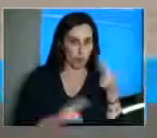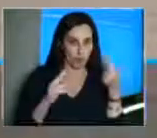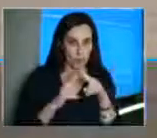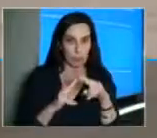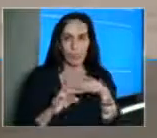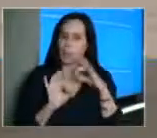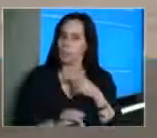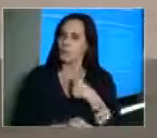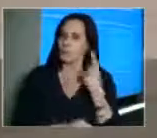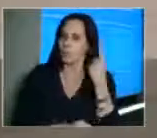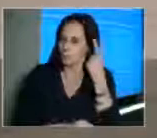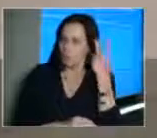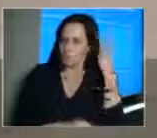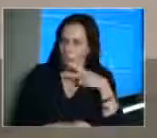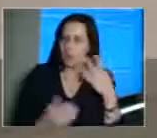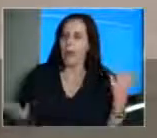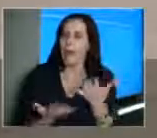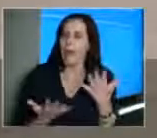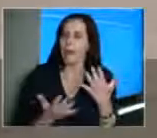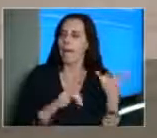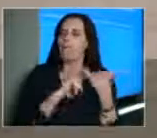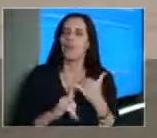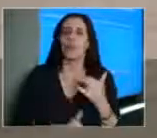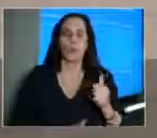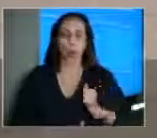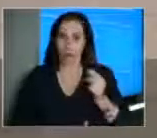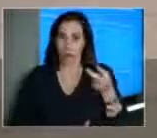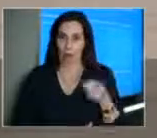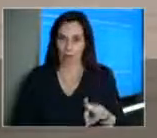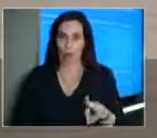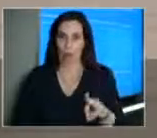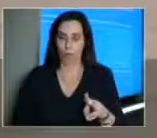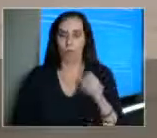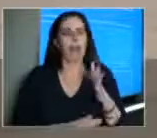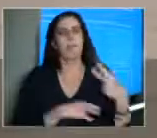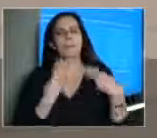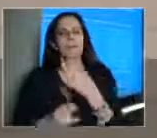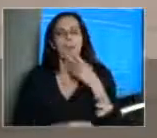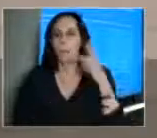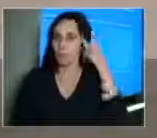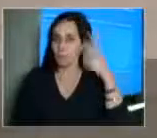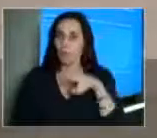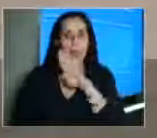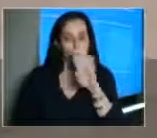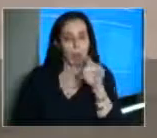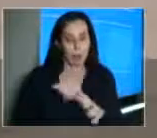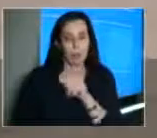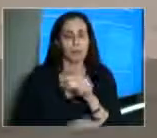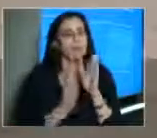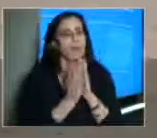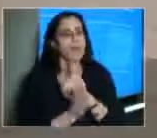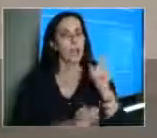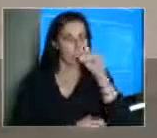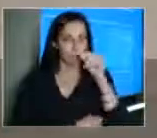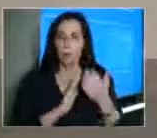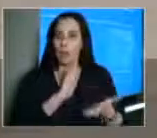בעצם נחשפים לדרך בה הובאה גופתו של זכריה באומל בחזרה לישראל. אנחנו מבינים שראש הממשלה נתניהו פנה